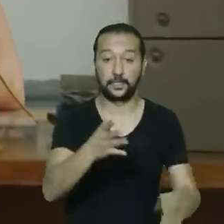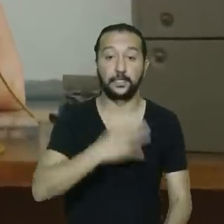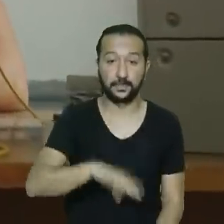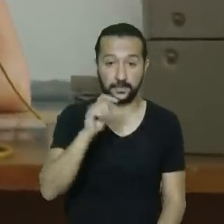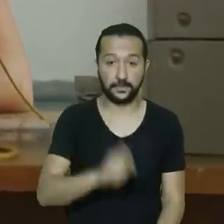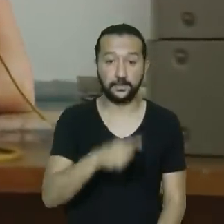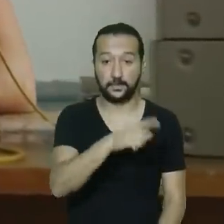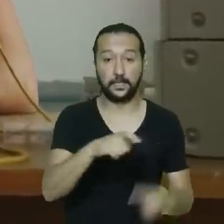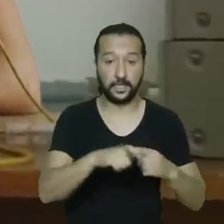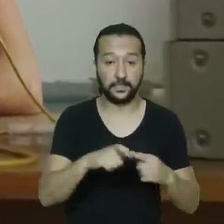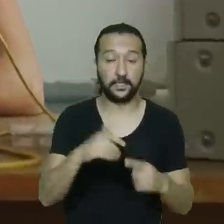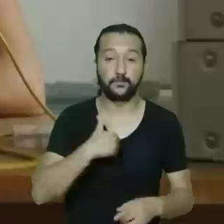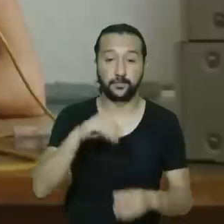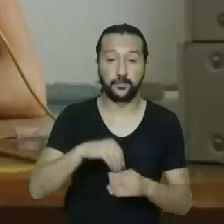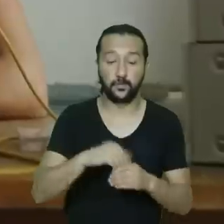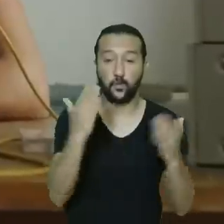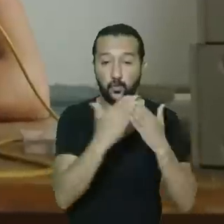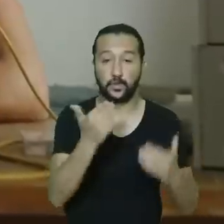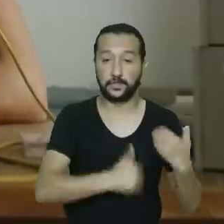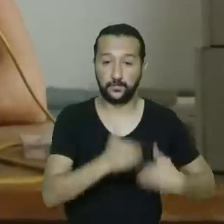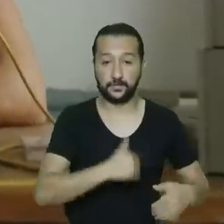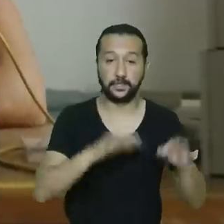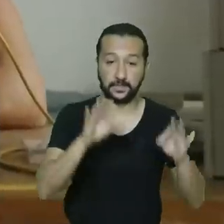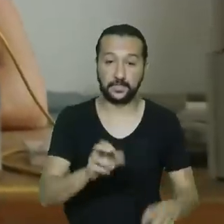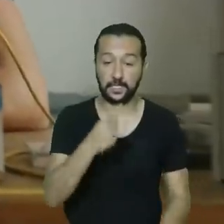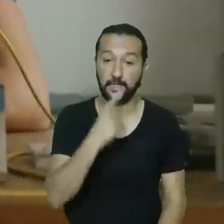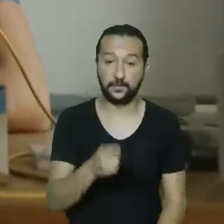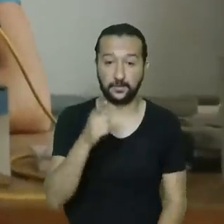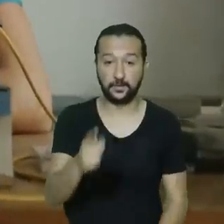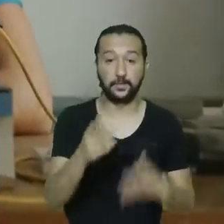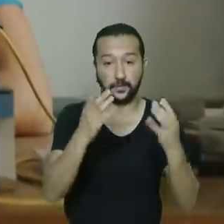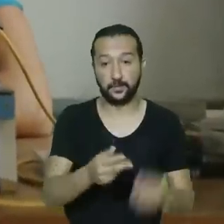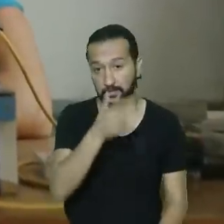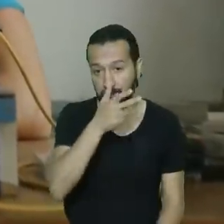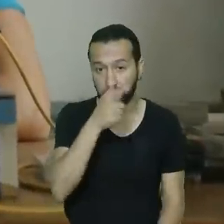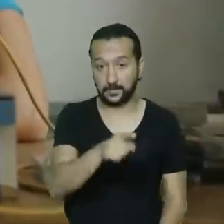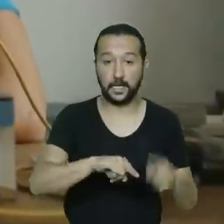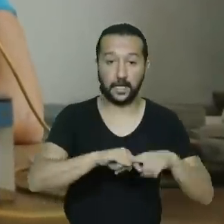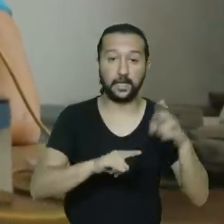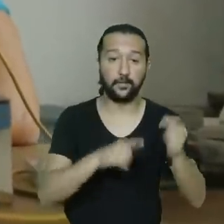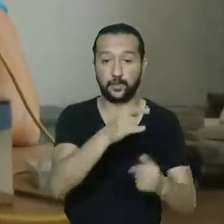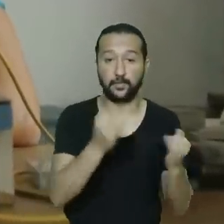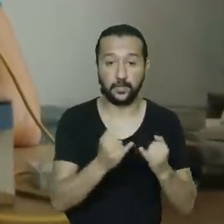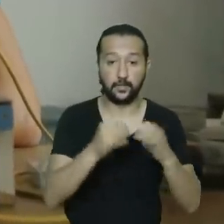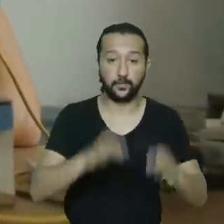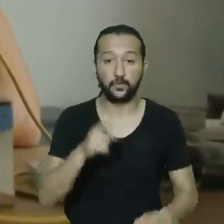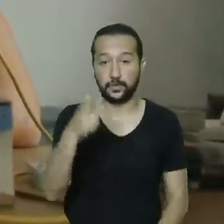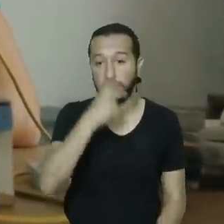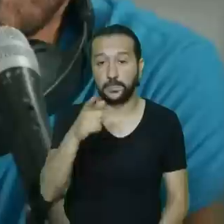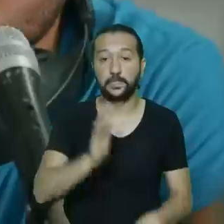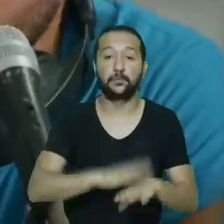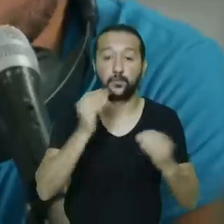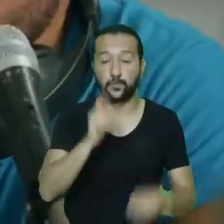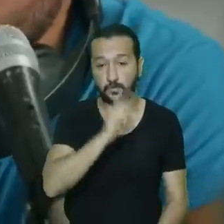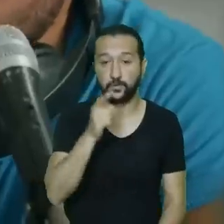etmiş. Ezanla bizim için okunuyor sevgilime, çalar mısın demiş. Maalesef Halil İbrahim kardeşim, şu an o şarkıyı